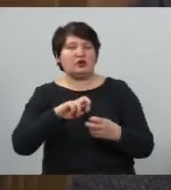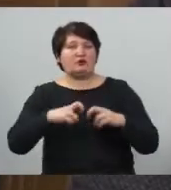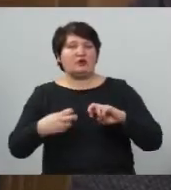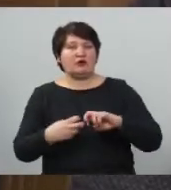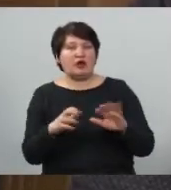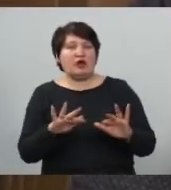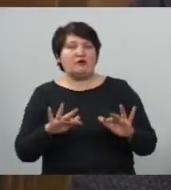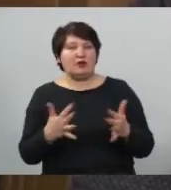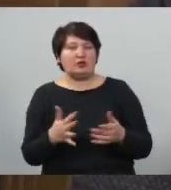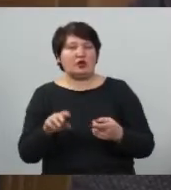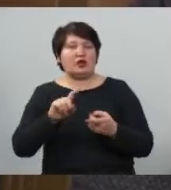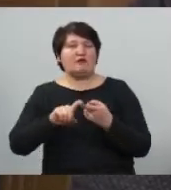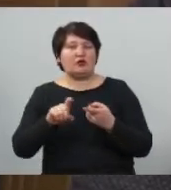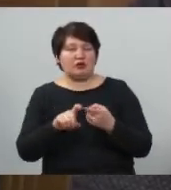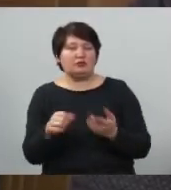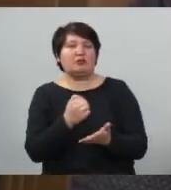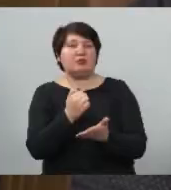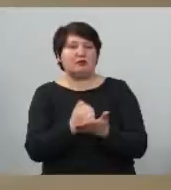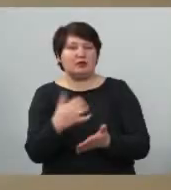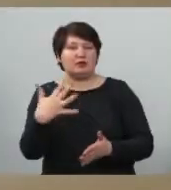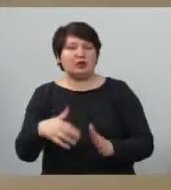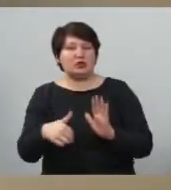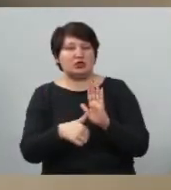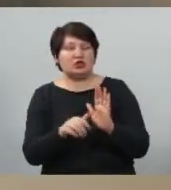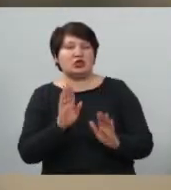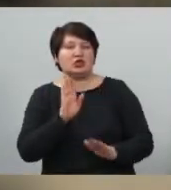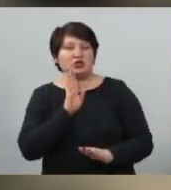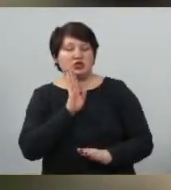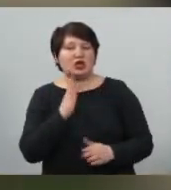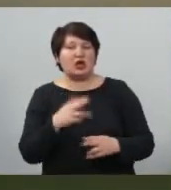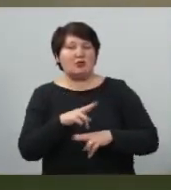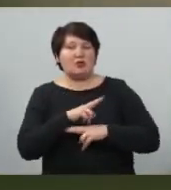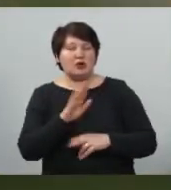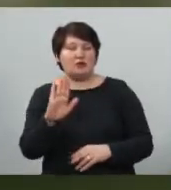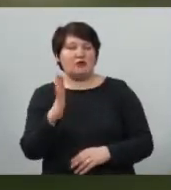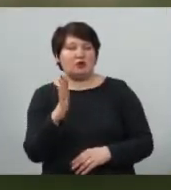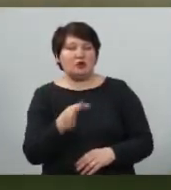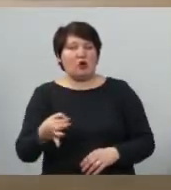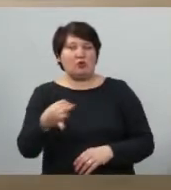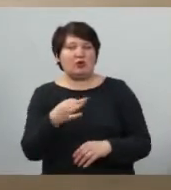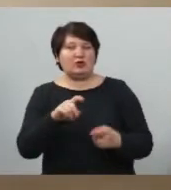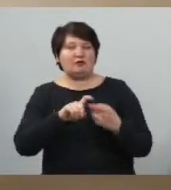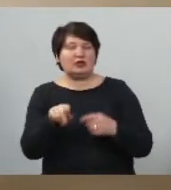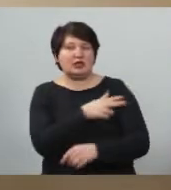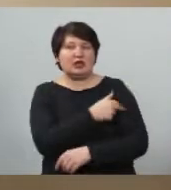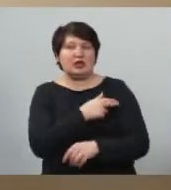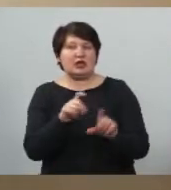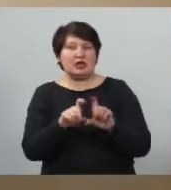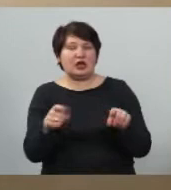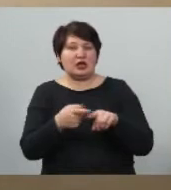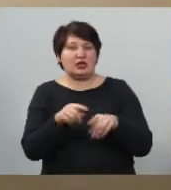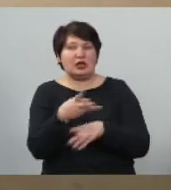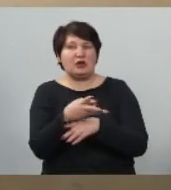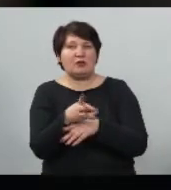Випадок інфікування підтвердили у 56-річної жінки, яка померла у вівторок в обласній інфекційній лікарні. На цьому відео